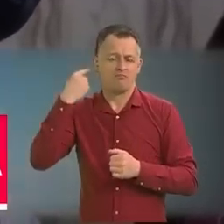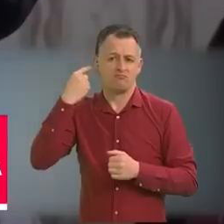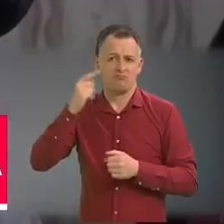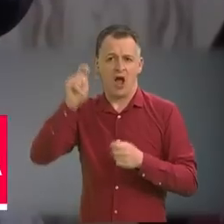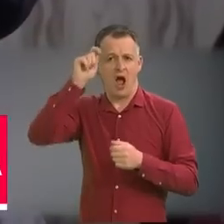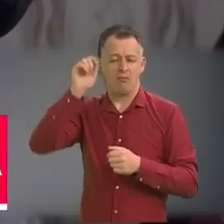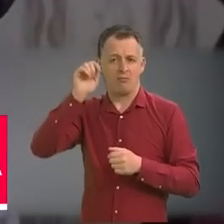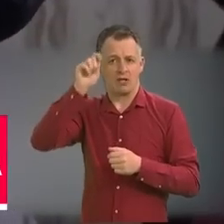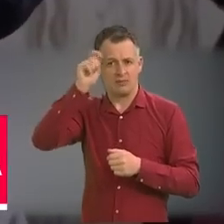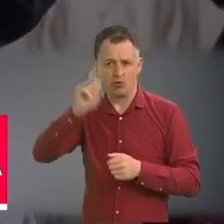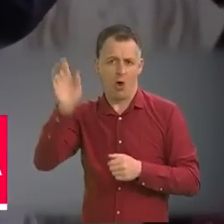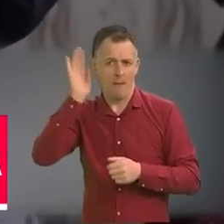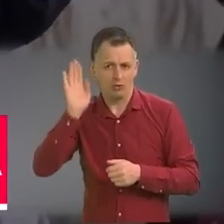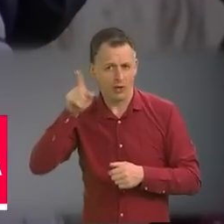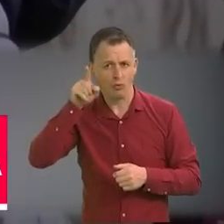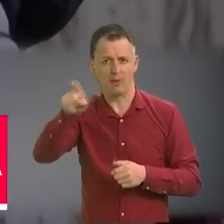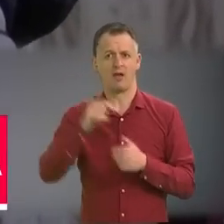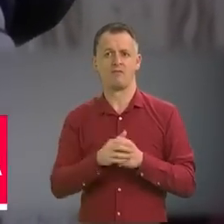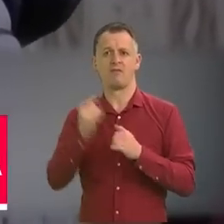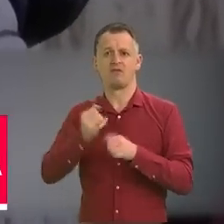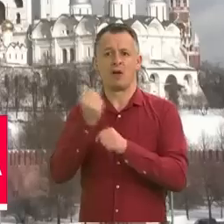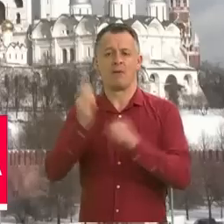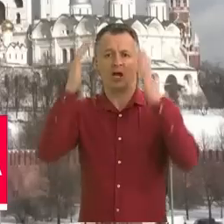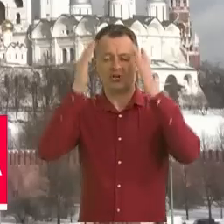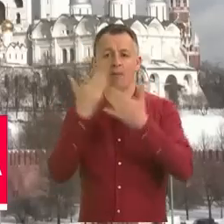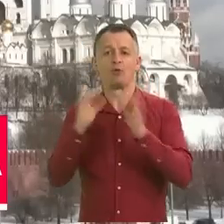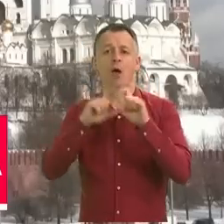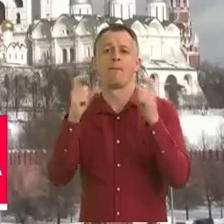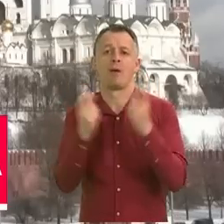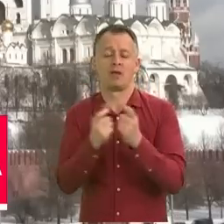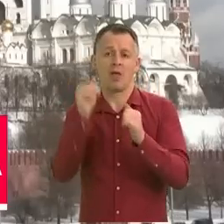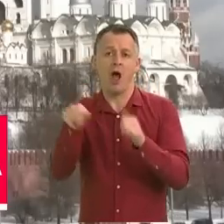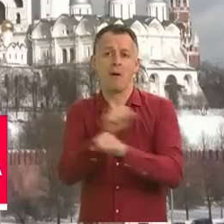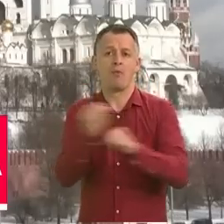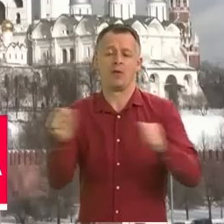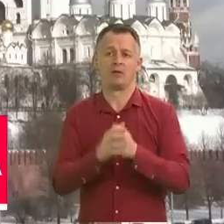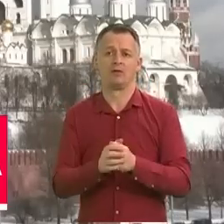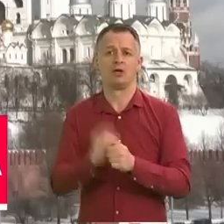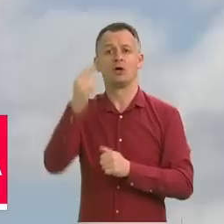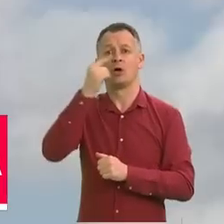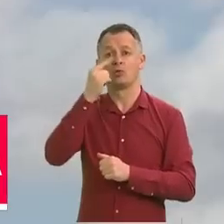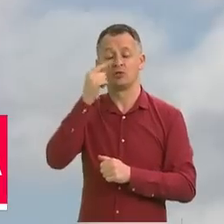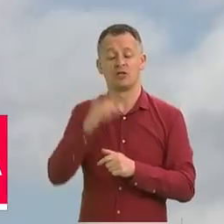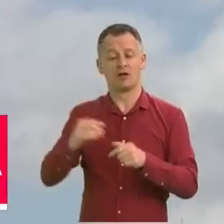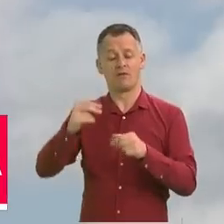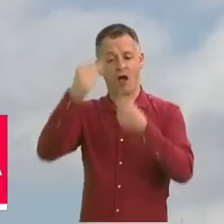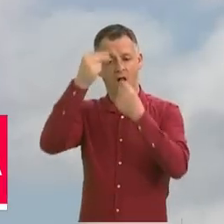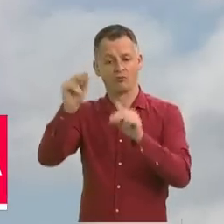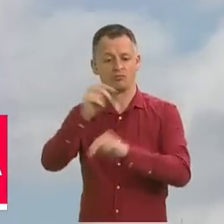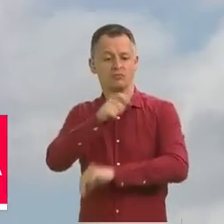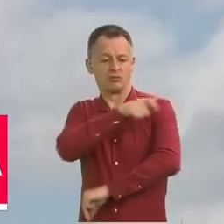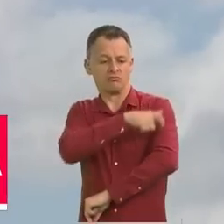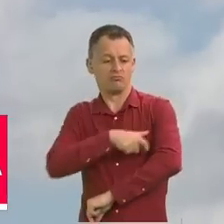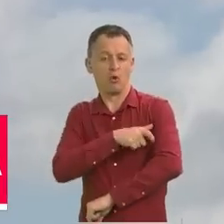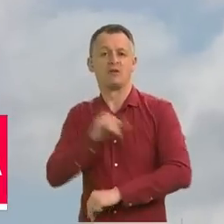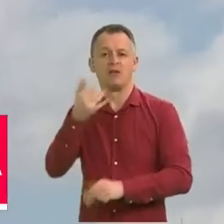about leaving our apartment. And now a rocket flew into the house. În Rusia, Vladimir Putin reunește Consiliul de Securitate pentru a analiza situația din